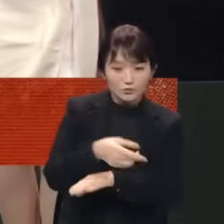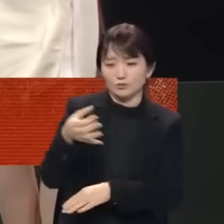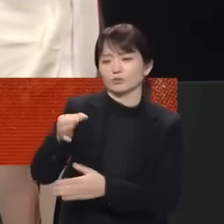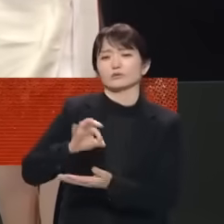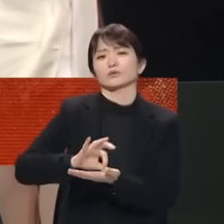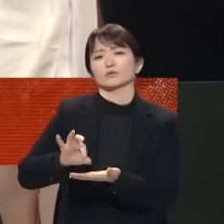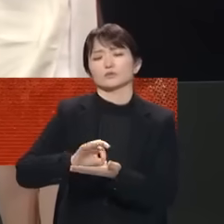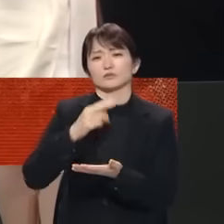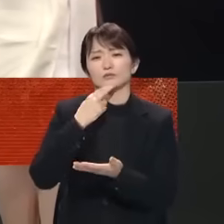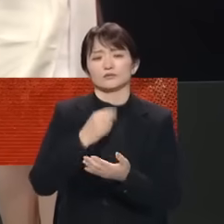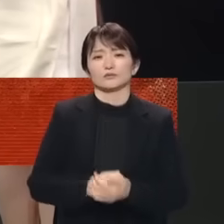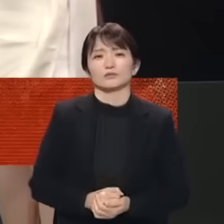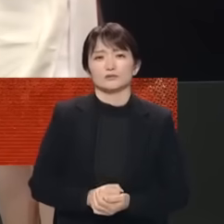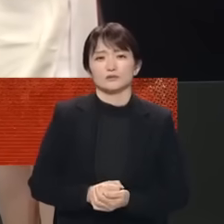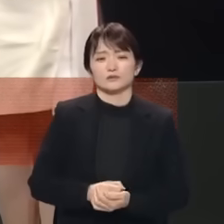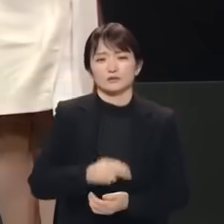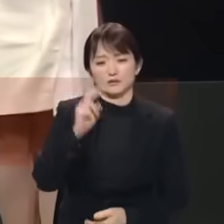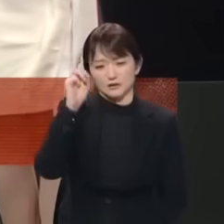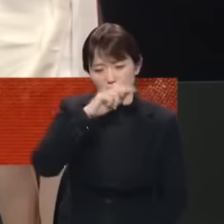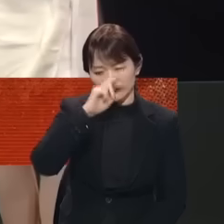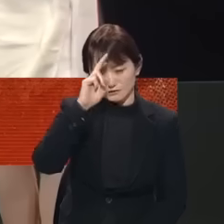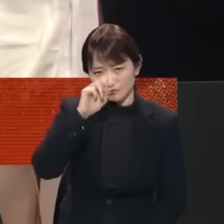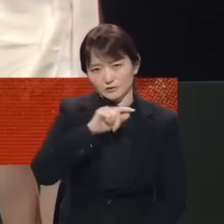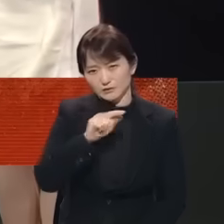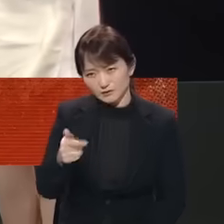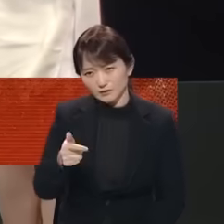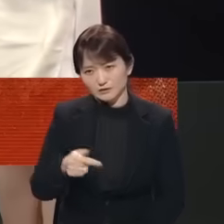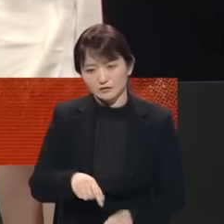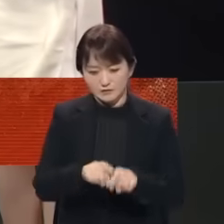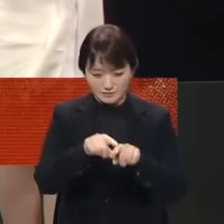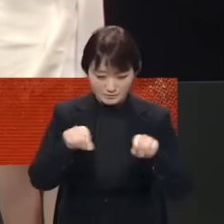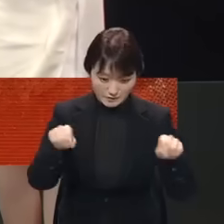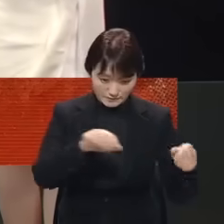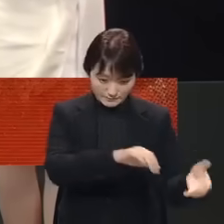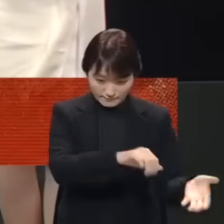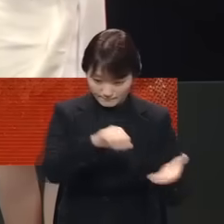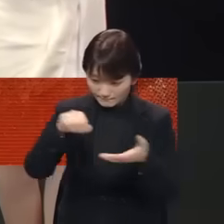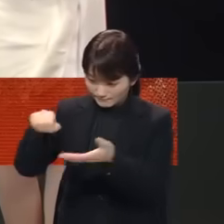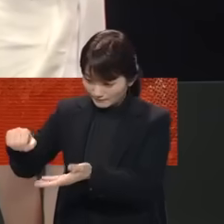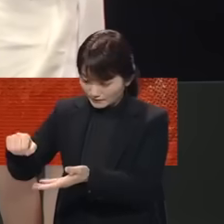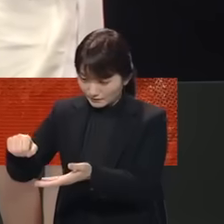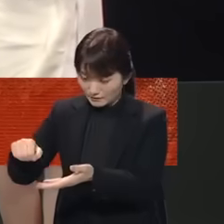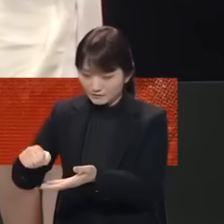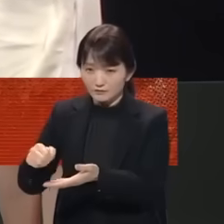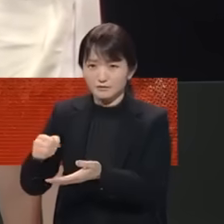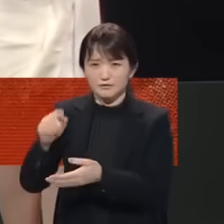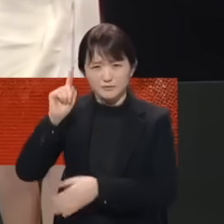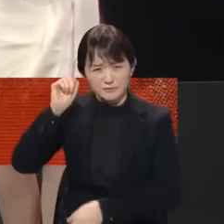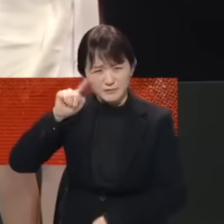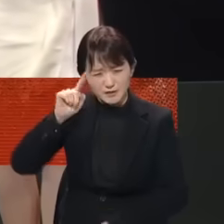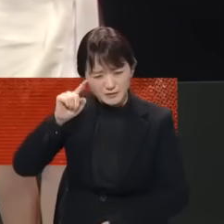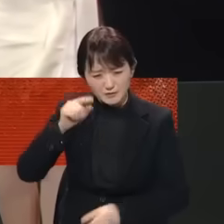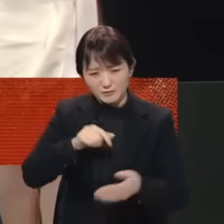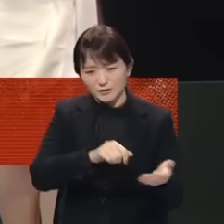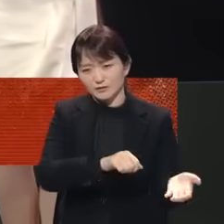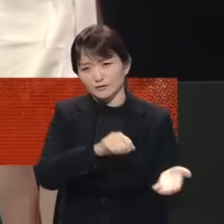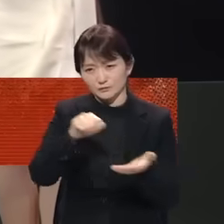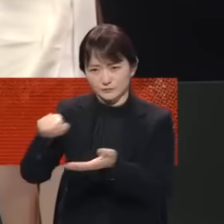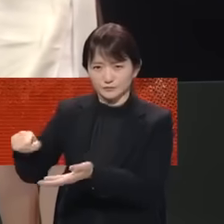없었고 삼시새끼 상다리가 부러져라 한정식집 부럽지 않은 밥상을 매번 차리겠다고